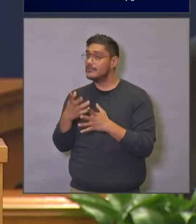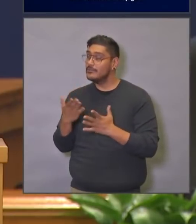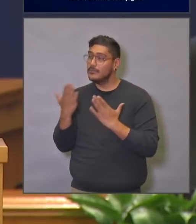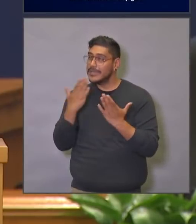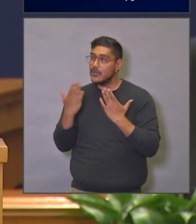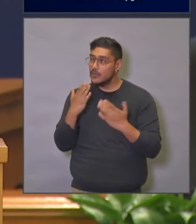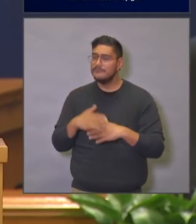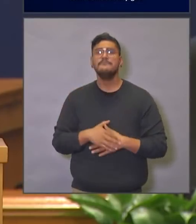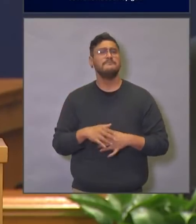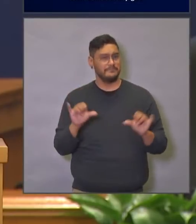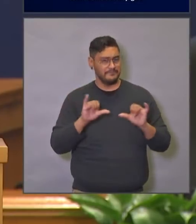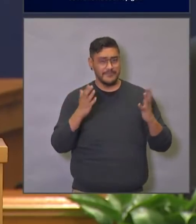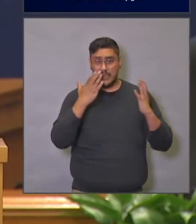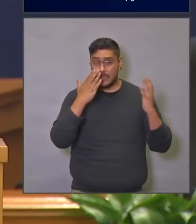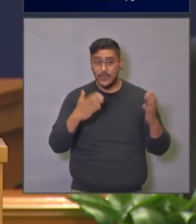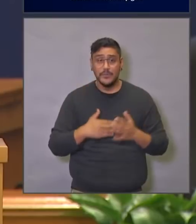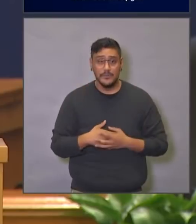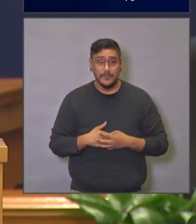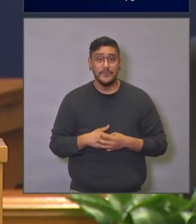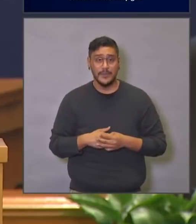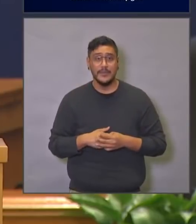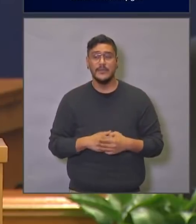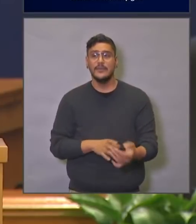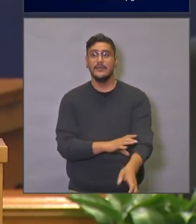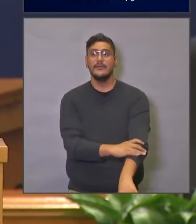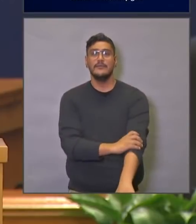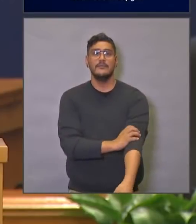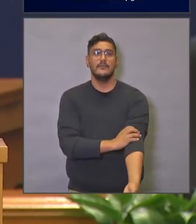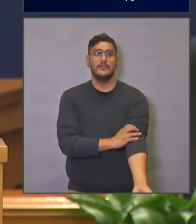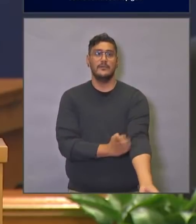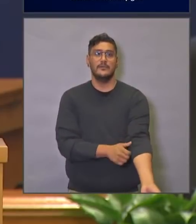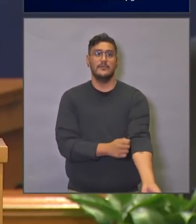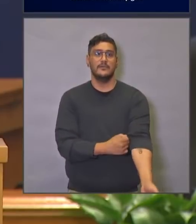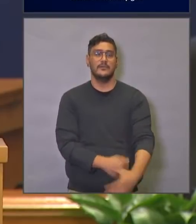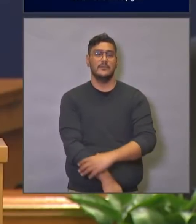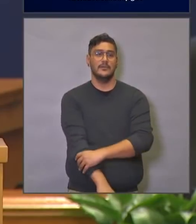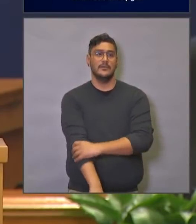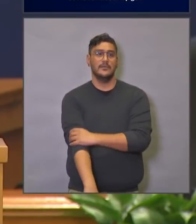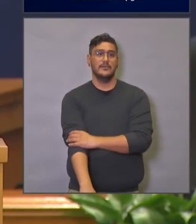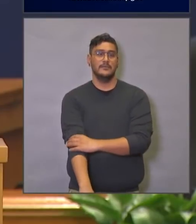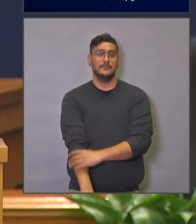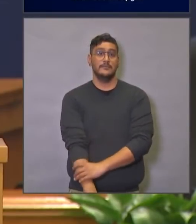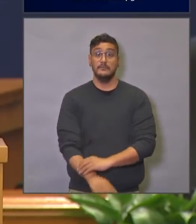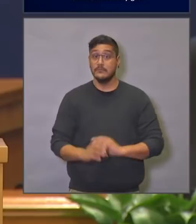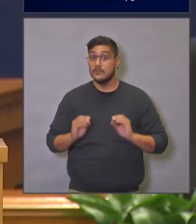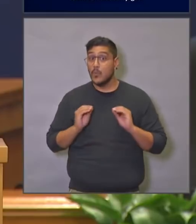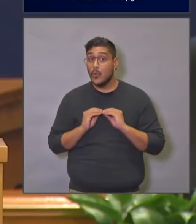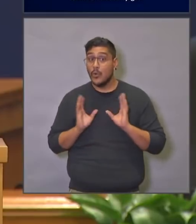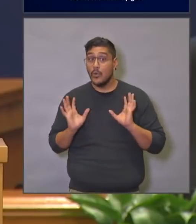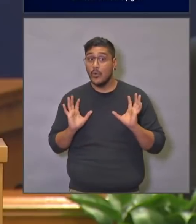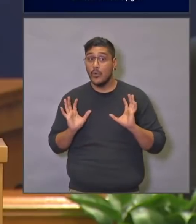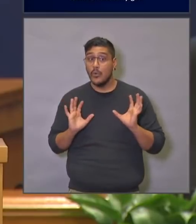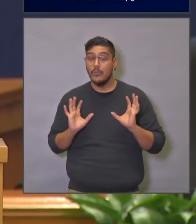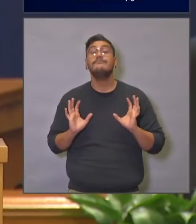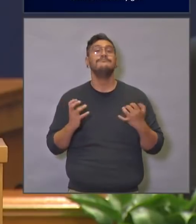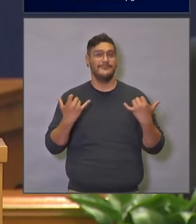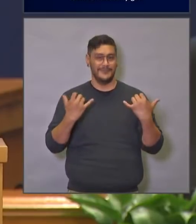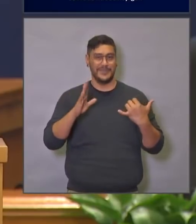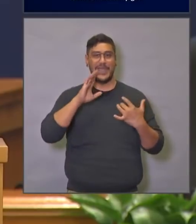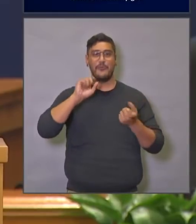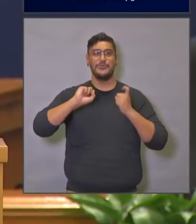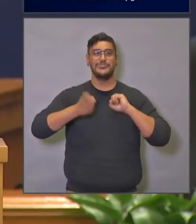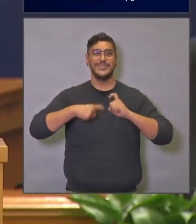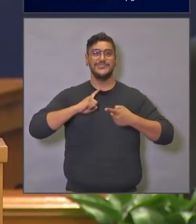gracias. Igualmente, gracias. Ahí, ¿ya no más? Oh, Armenian. Yeah, we're going to have remarks